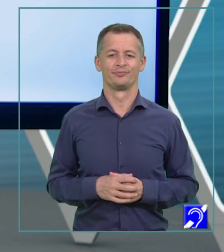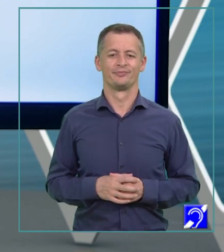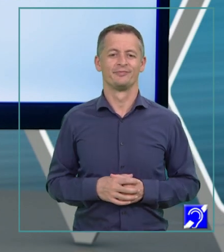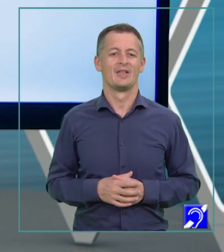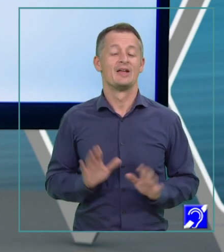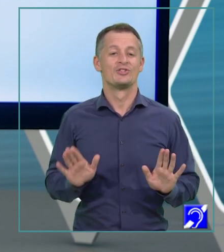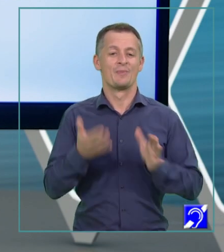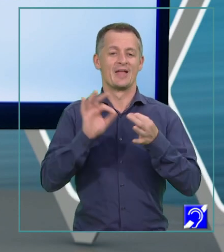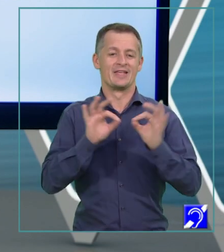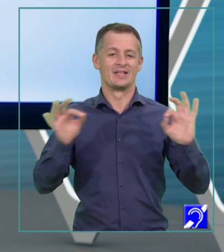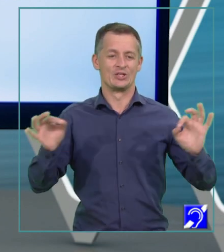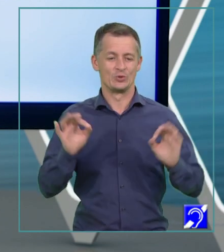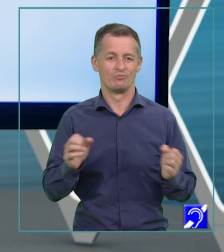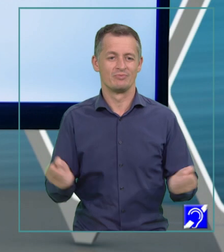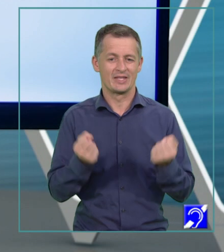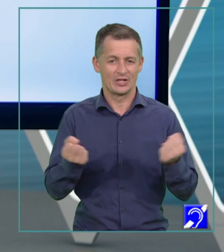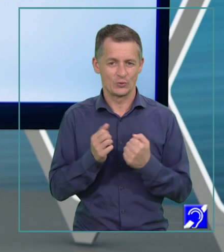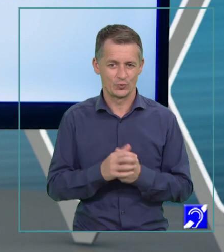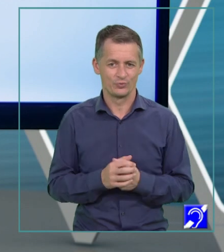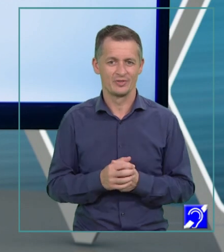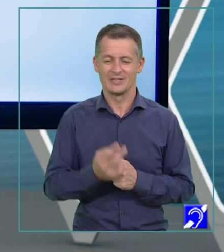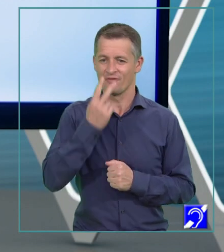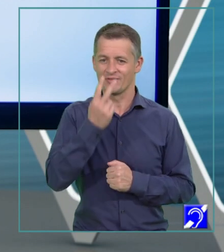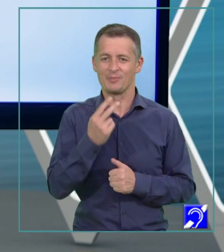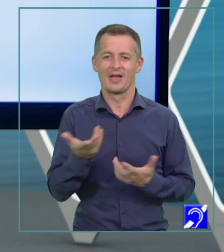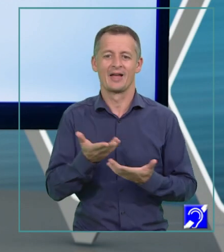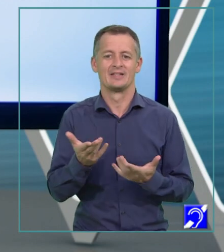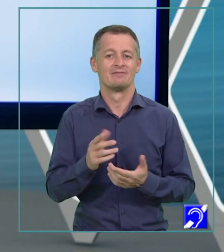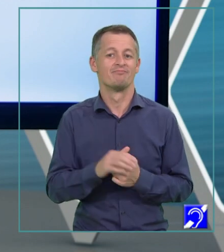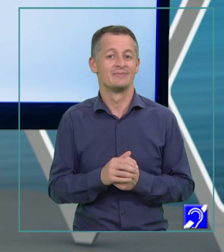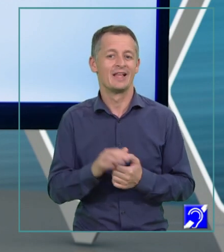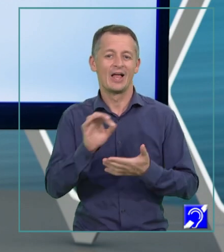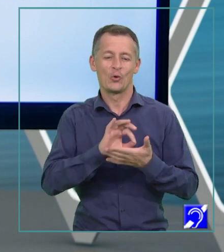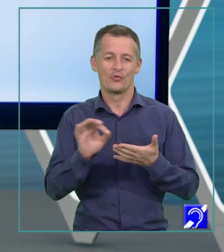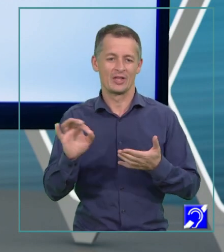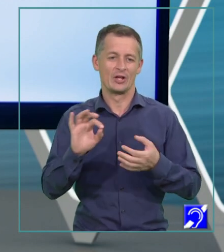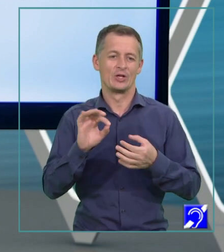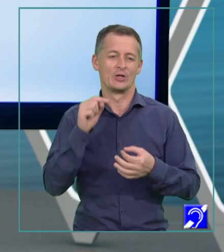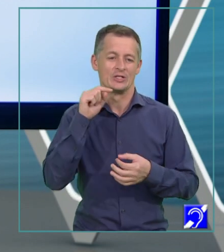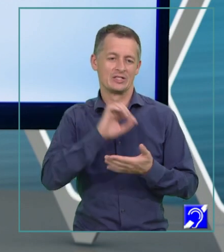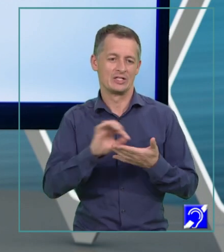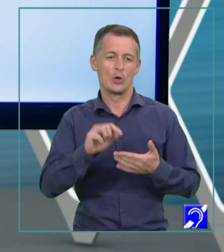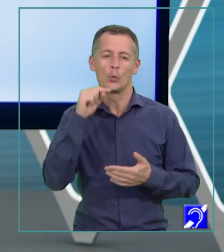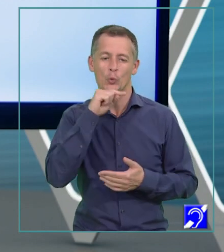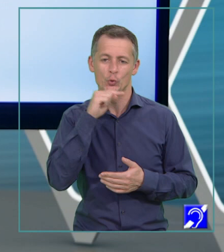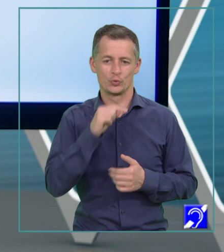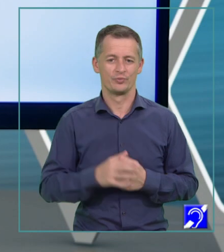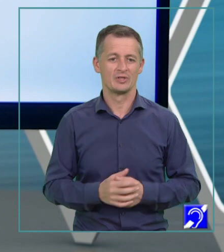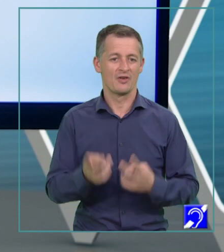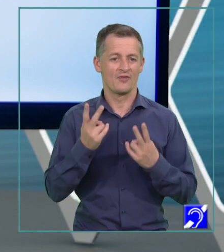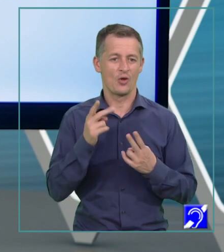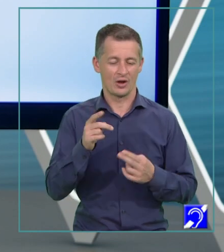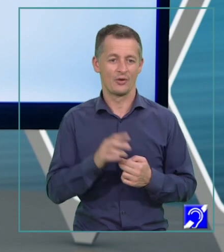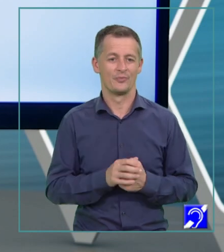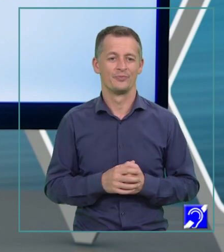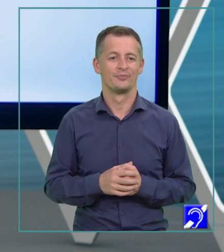să precizăm care sunt antonimele cuvintelor scrise cu roșu și să vedem care este valoarea lor morfologică. Este